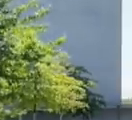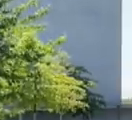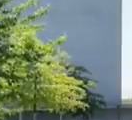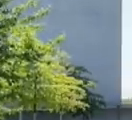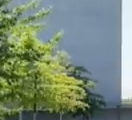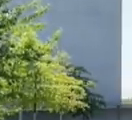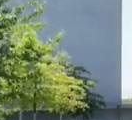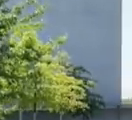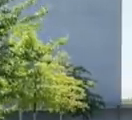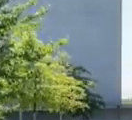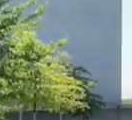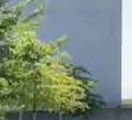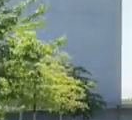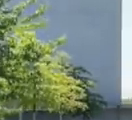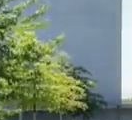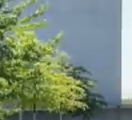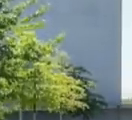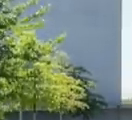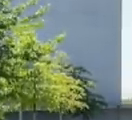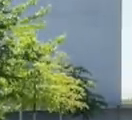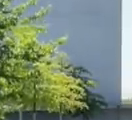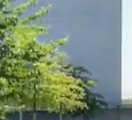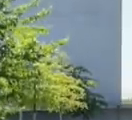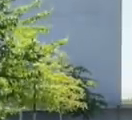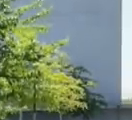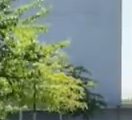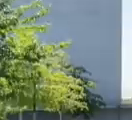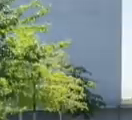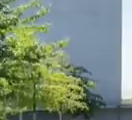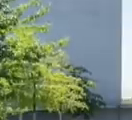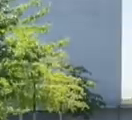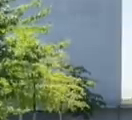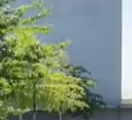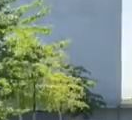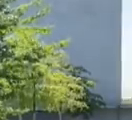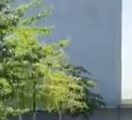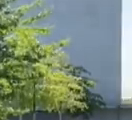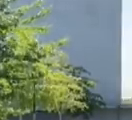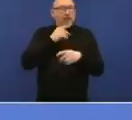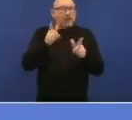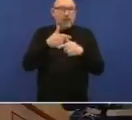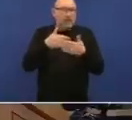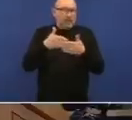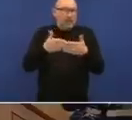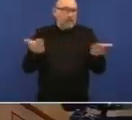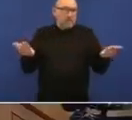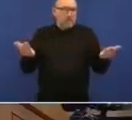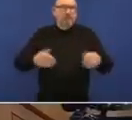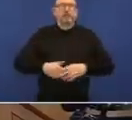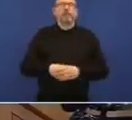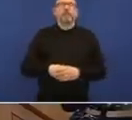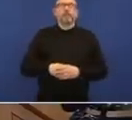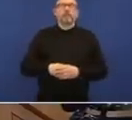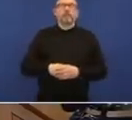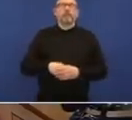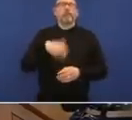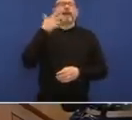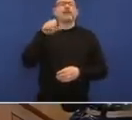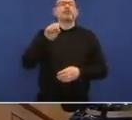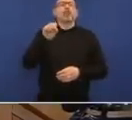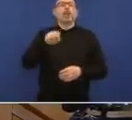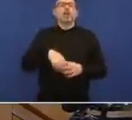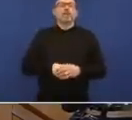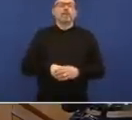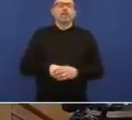oder nur ganz kurz oder gar keine Antworten, damit Sie einen Eindruck bekommen darüber, was hier wichtig war. Herr Stoll.